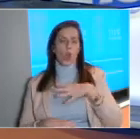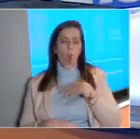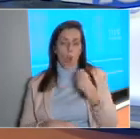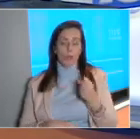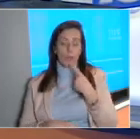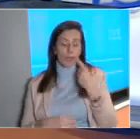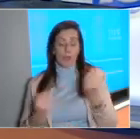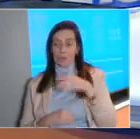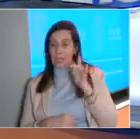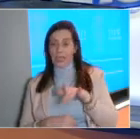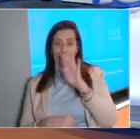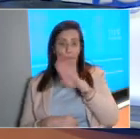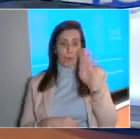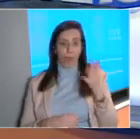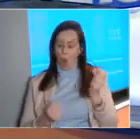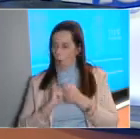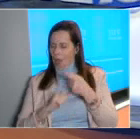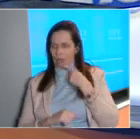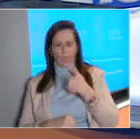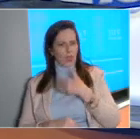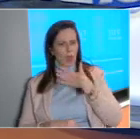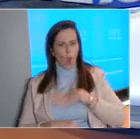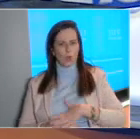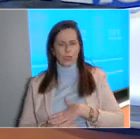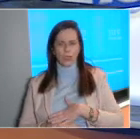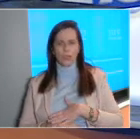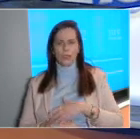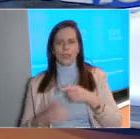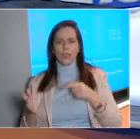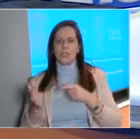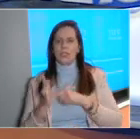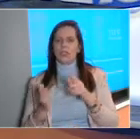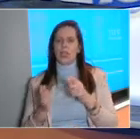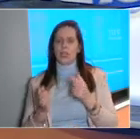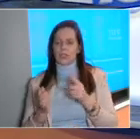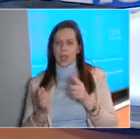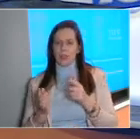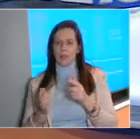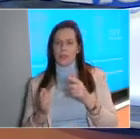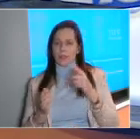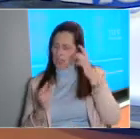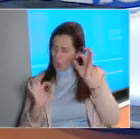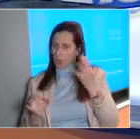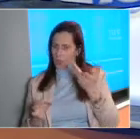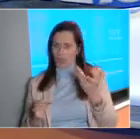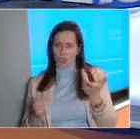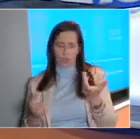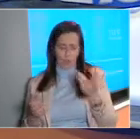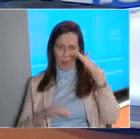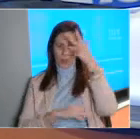בכלל לצאת נגד נתניהו, או בכלל לבוא ולהגיד, אני רוצה, בהליך... אנחנו כאילו מראים קצת על המובן מאליו, נכון? זה הגיוני שאם המדינה